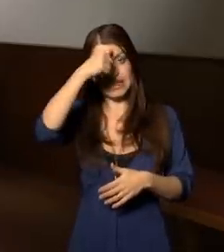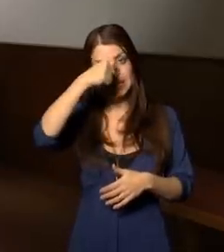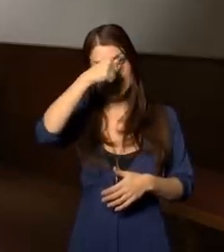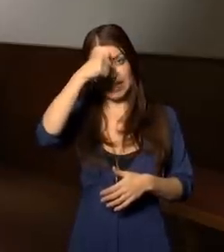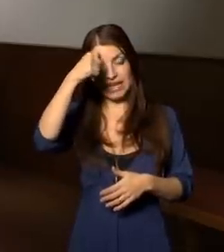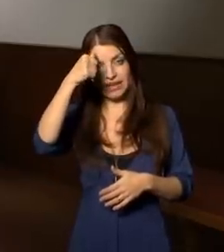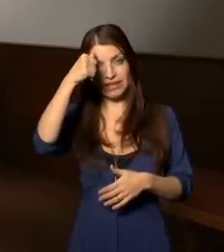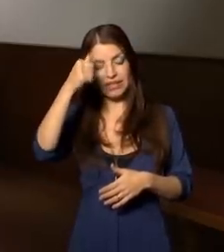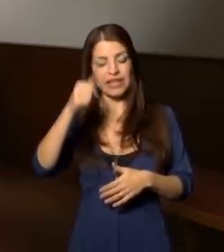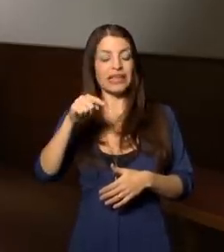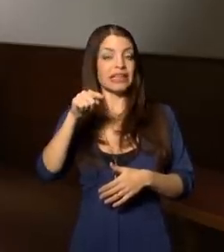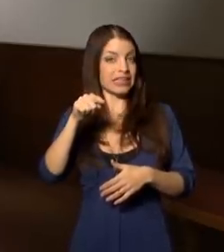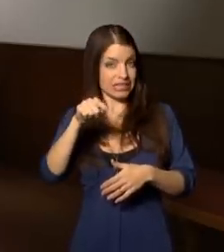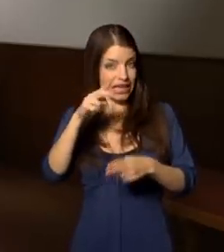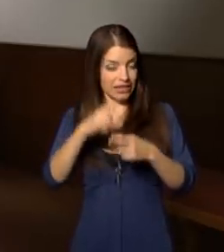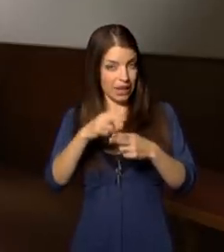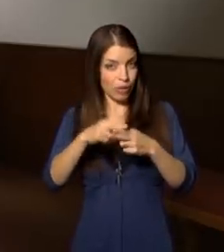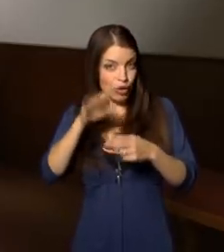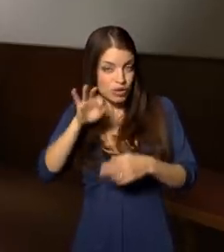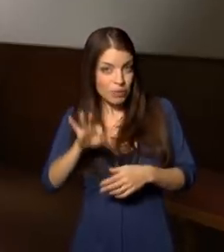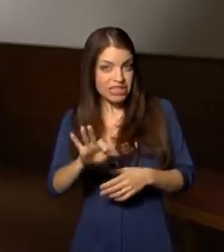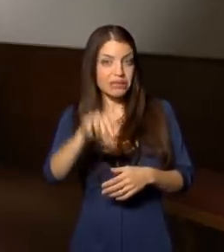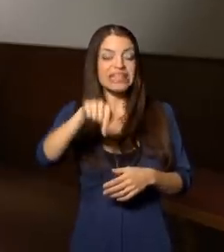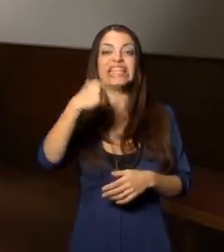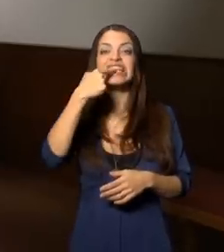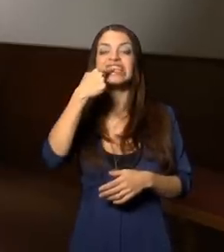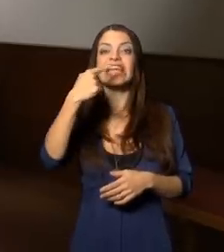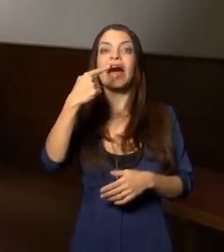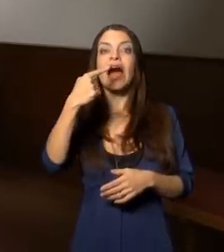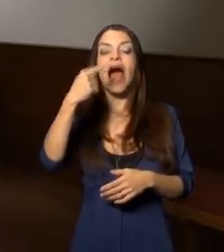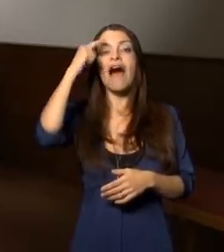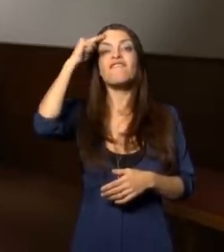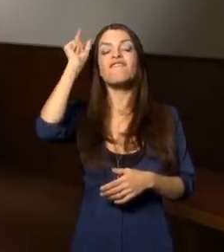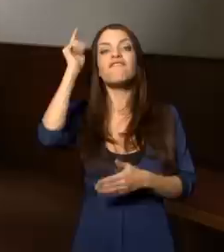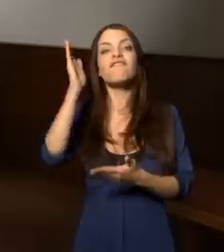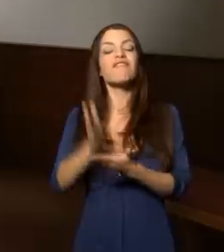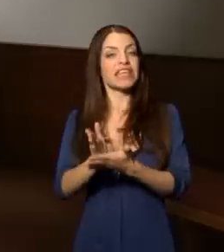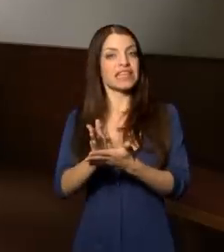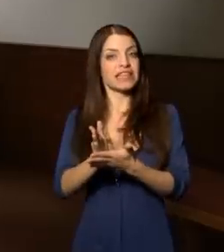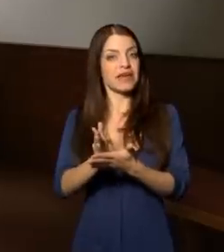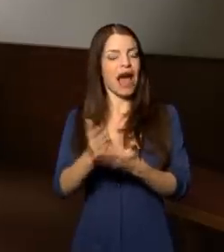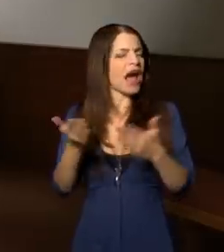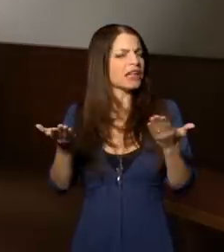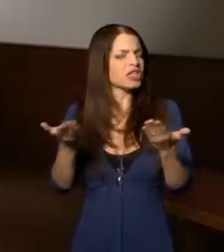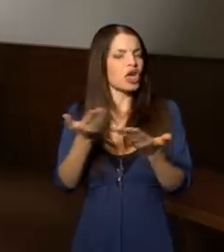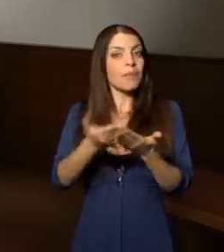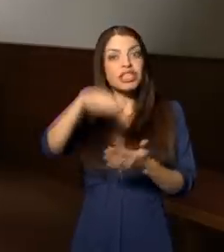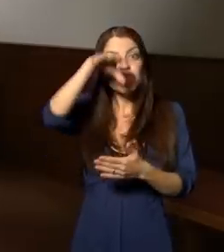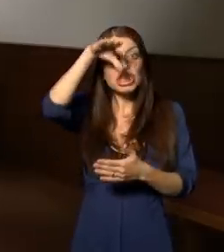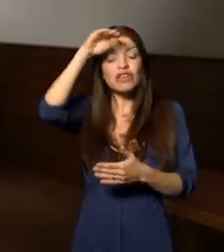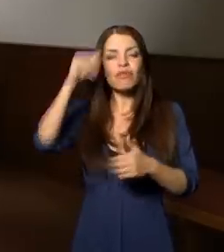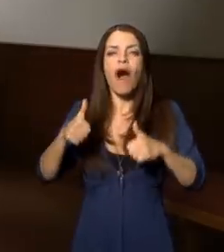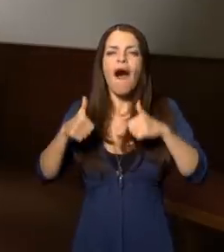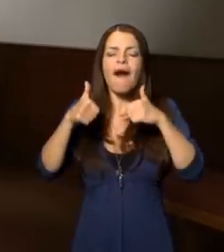jgħixhom in-nisrani. Dan nagħmluh b'mod speċjali f'din is-sena tal-fidi. Ħalli